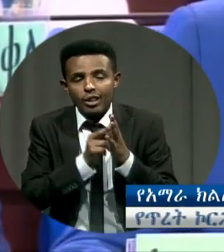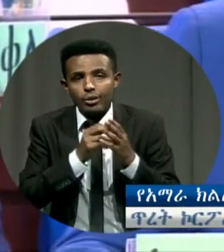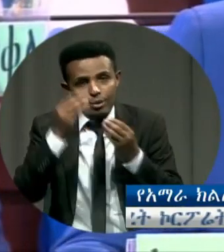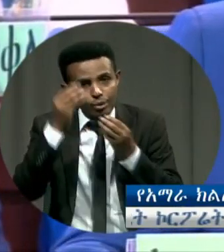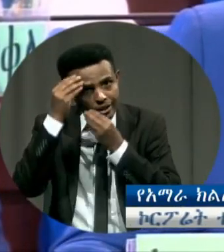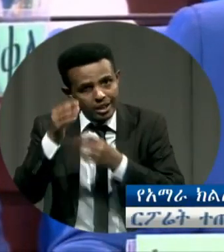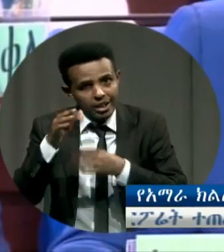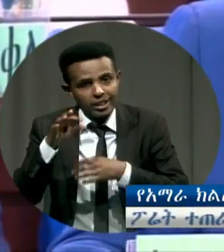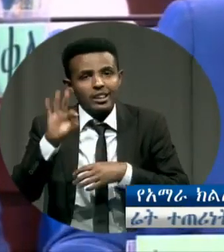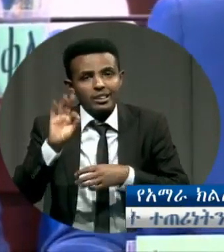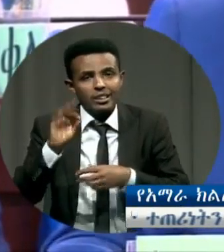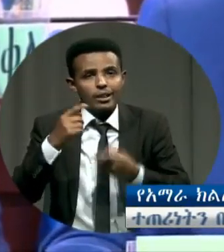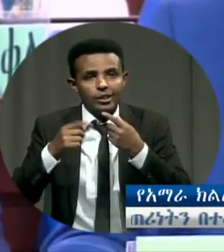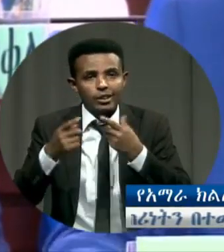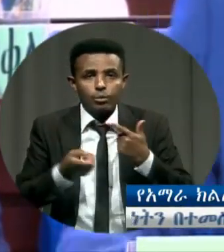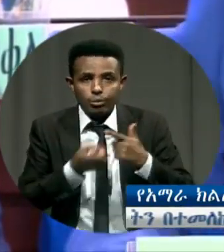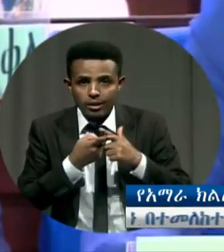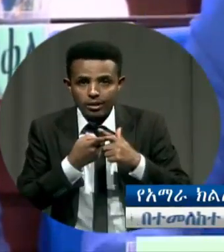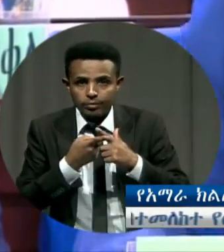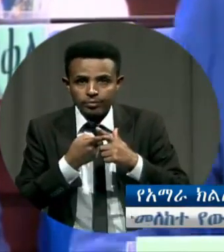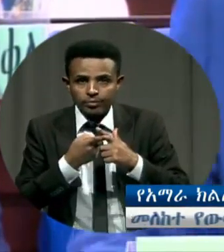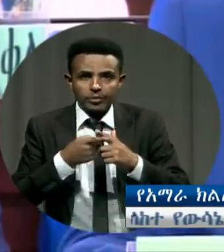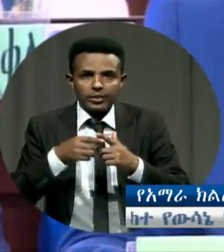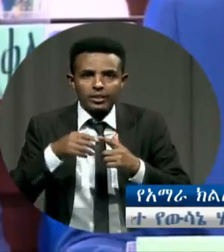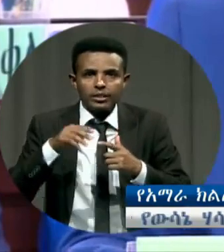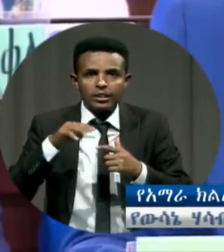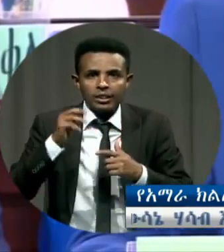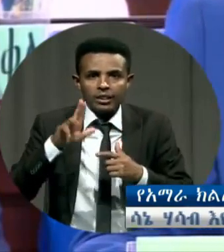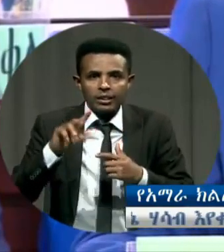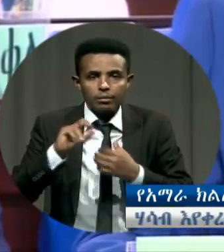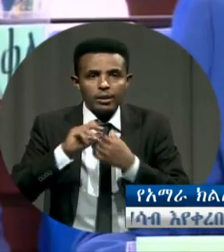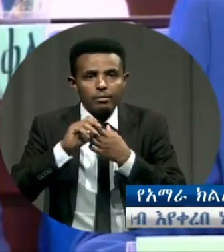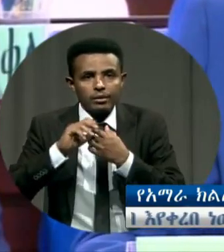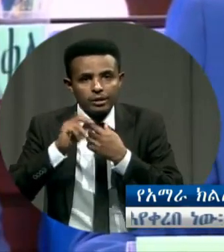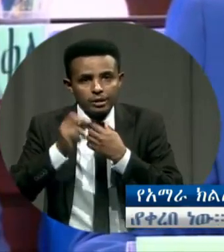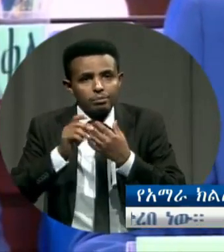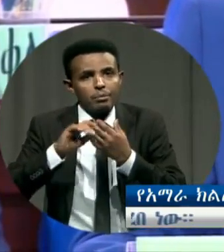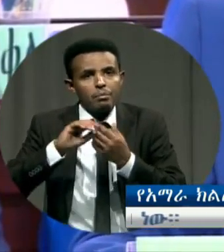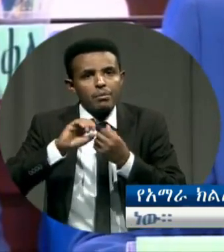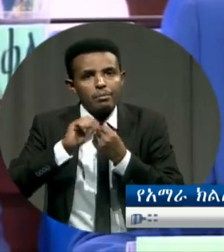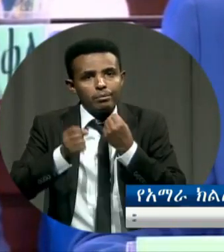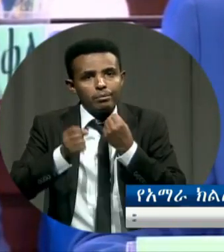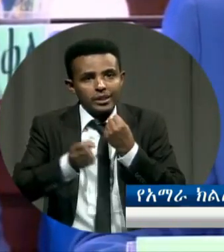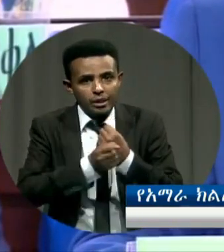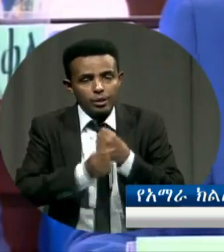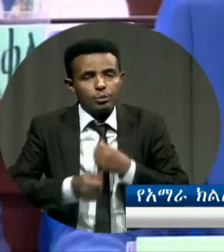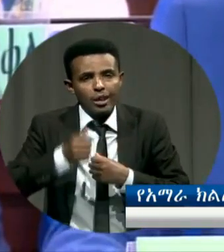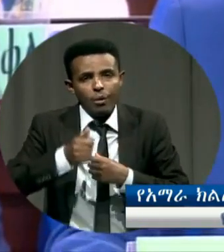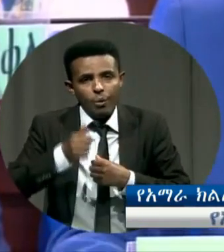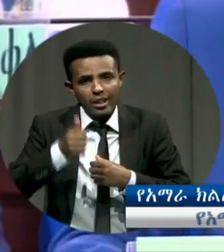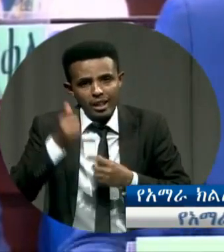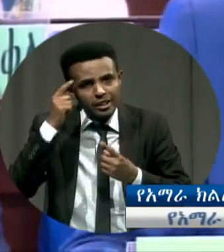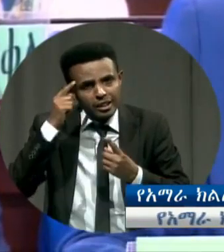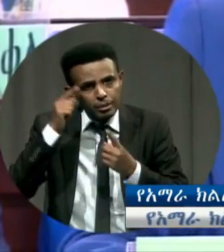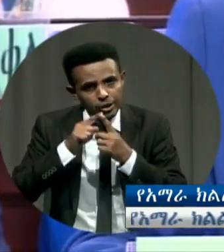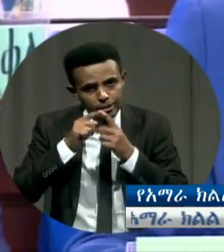ነው። ሁለት የጥረት መመስረት መነሻ ሁኔታዎችና አላማዎች እና ዋና ግቦችን